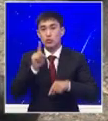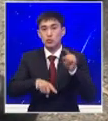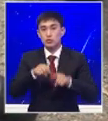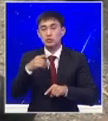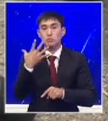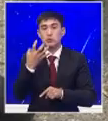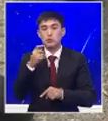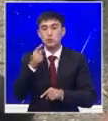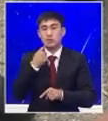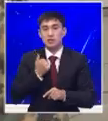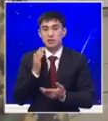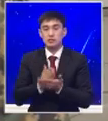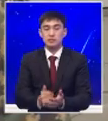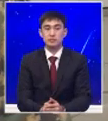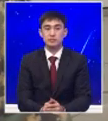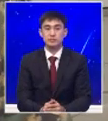около 500 солдат.